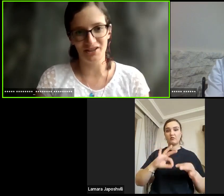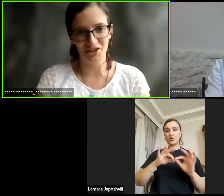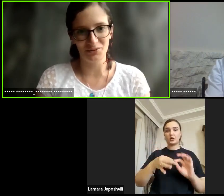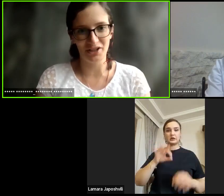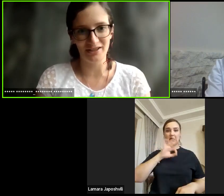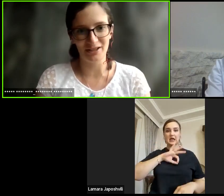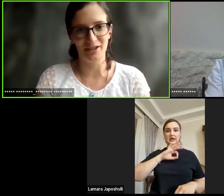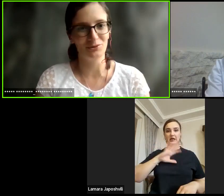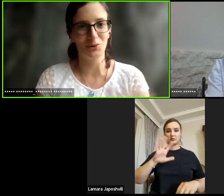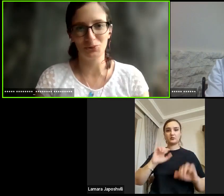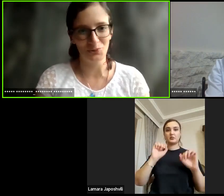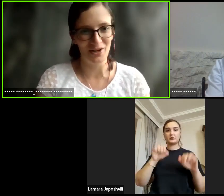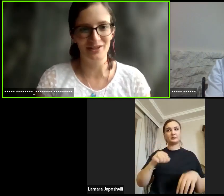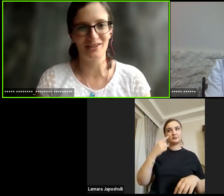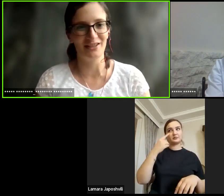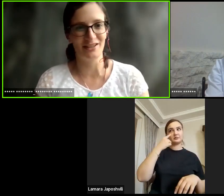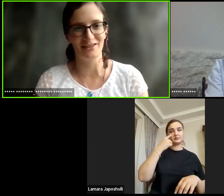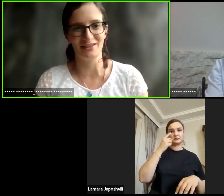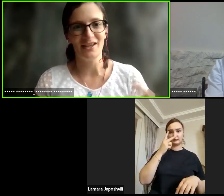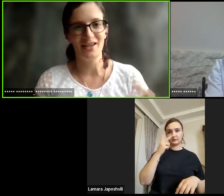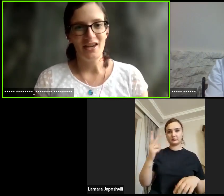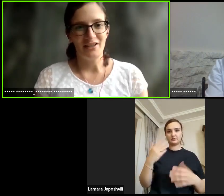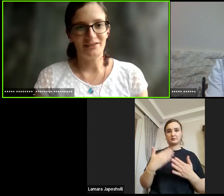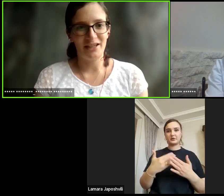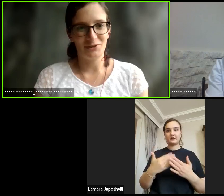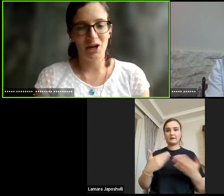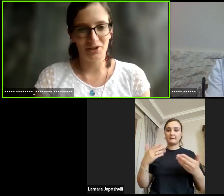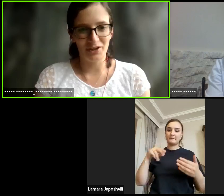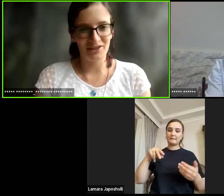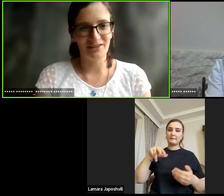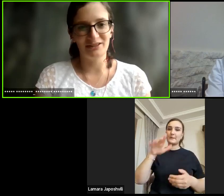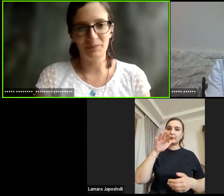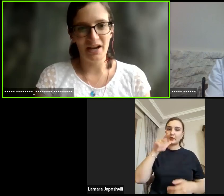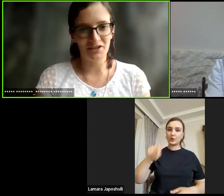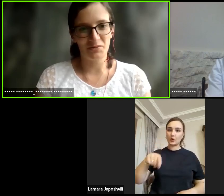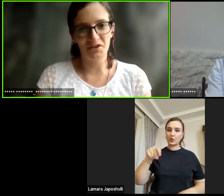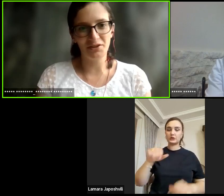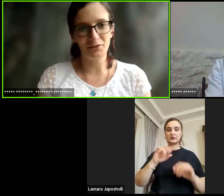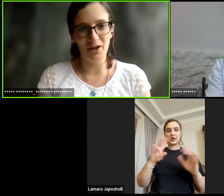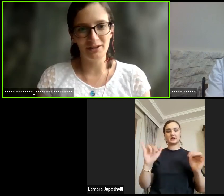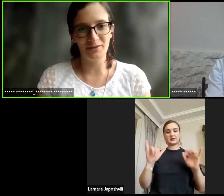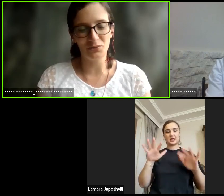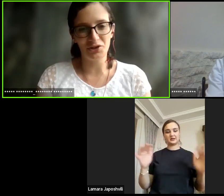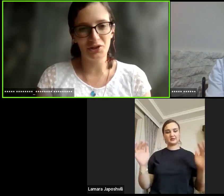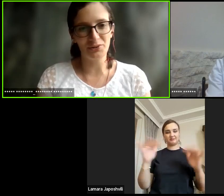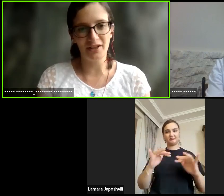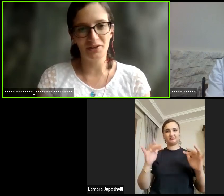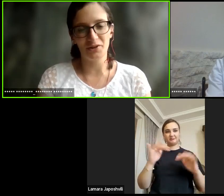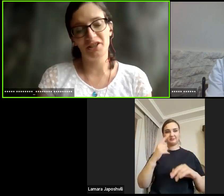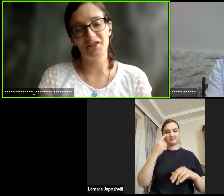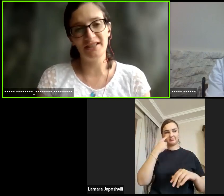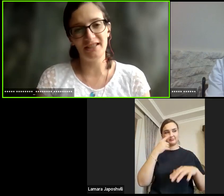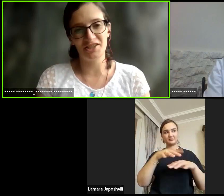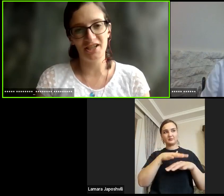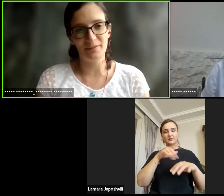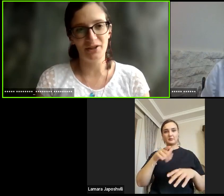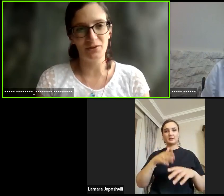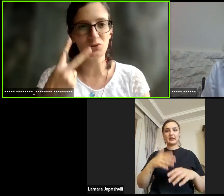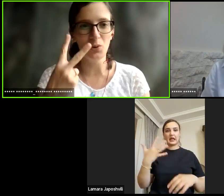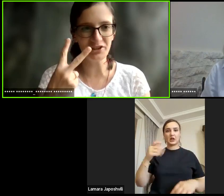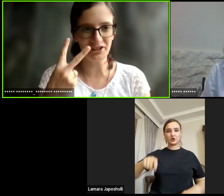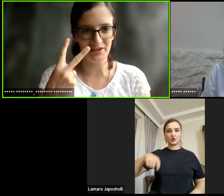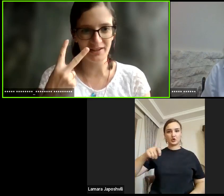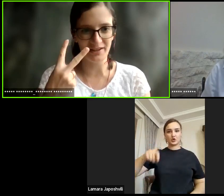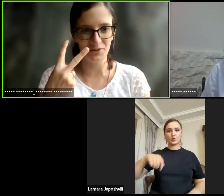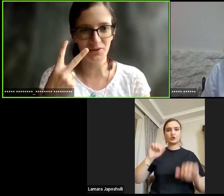მაგრამ შეგინიშნავთ შეიძლება იმ ტროტუარზე ან რაღაცა საერთო თავშეყრის ადგილზე პარკებში, რომ ადამიანებს უჭირავთ ხელჯოხი. ეს ძირითადად შეიძლება